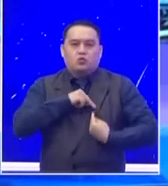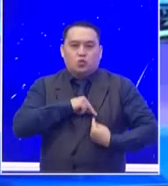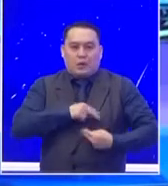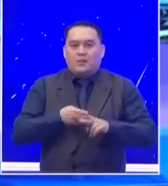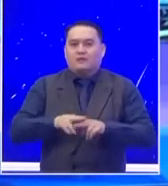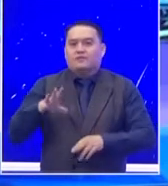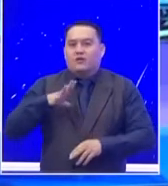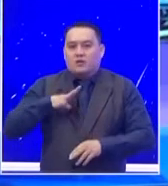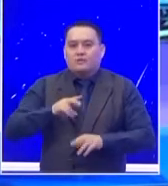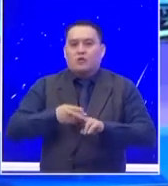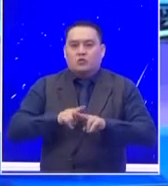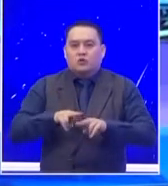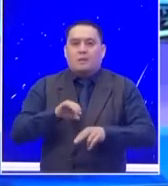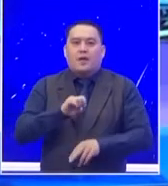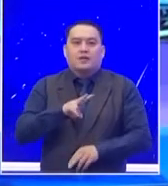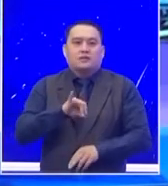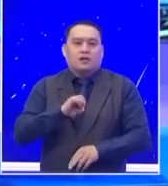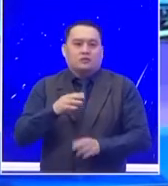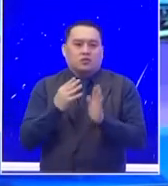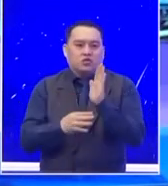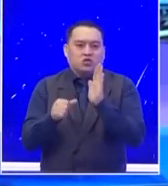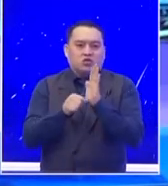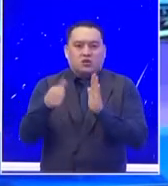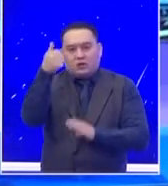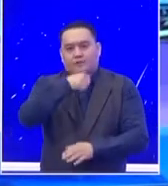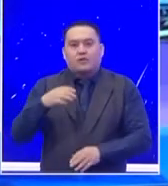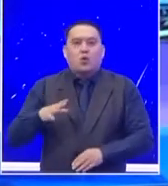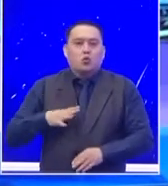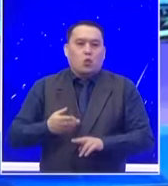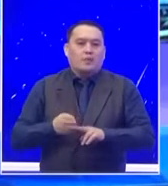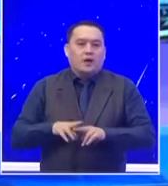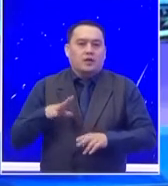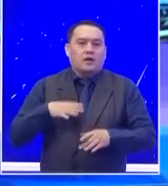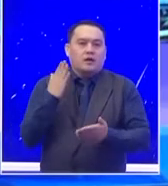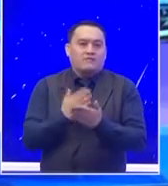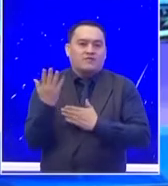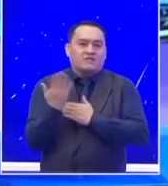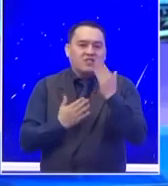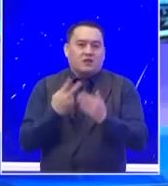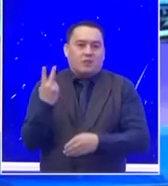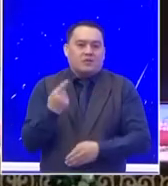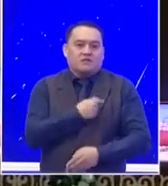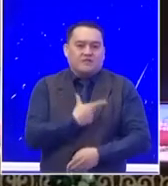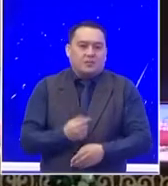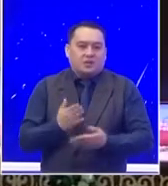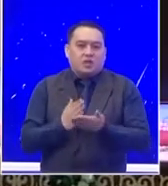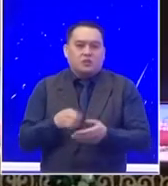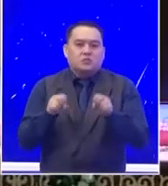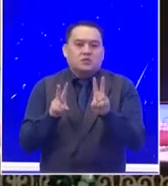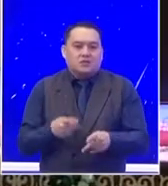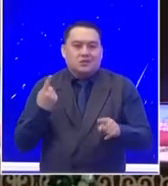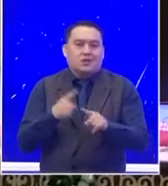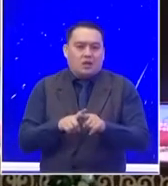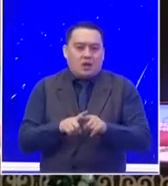Им стал Тимерлан Бектасов. Родился в 1969 году. Имеет два высших образования. По